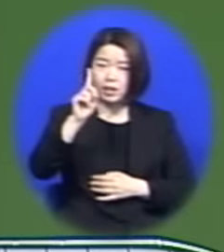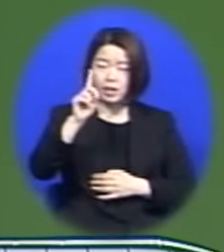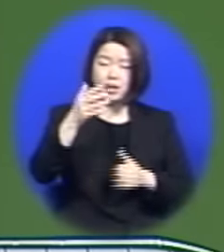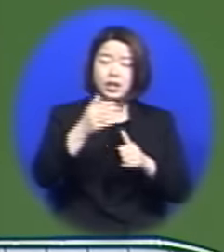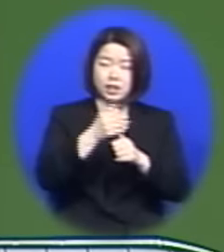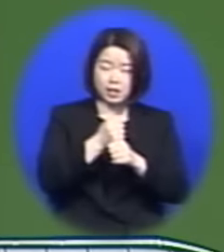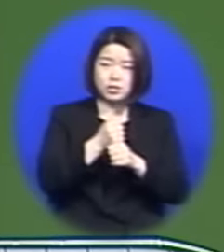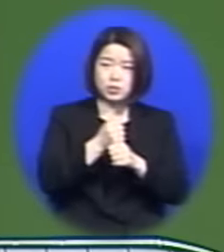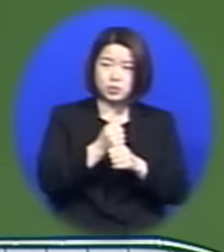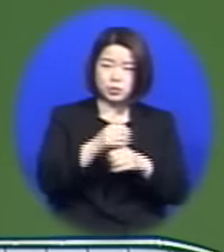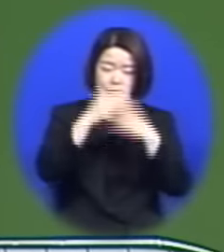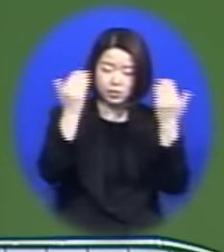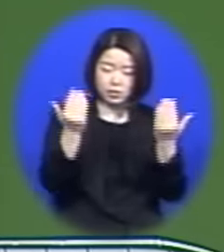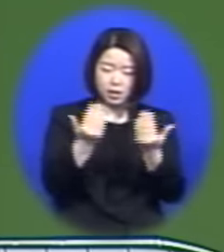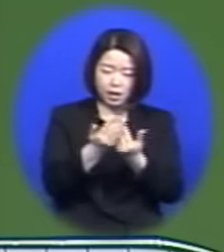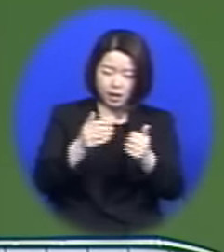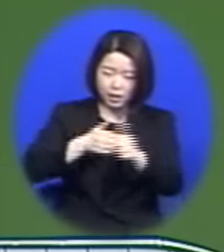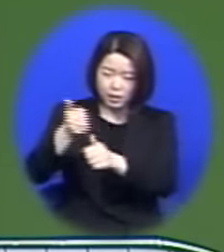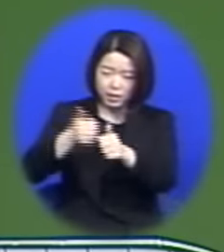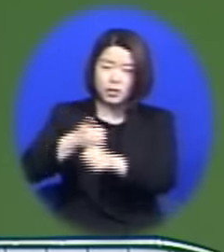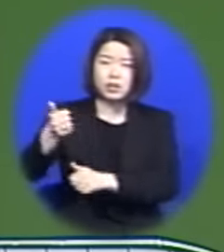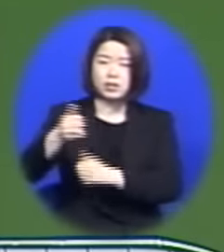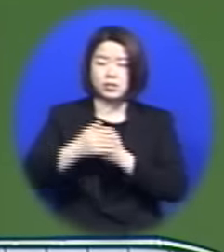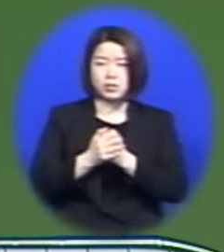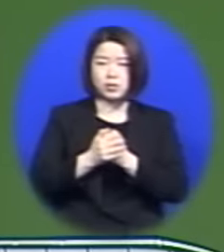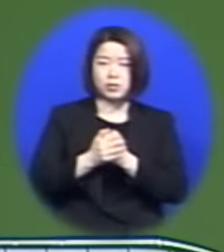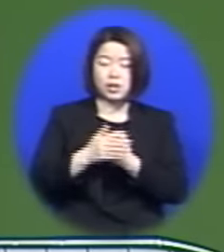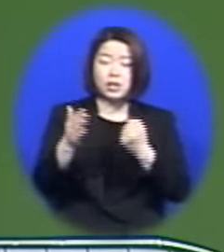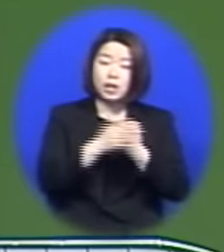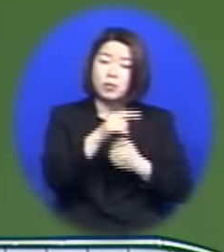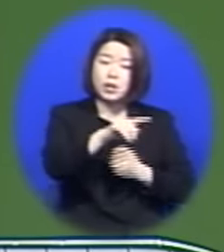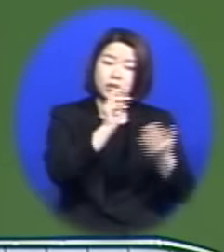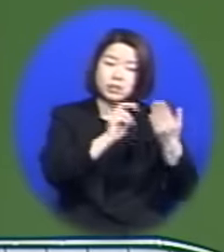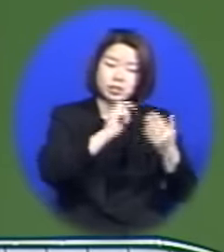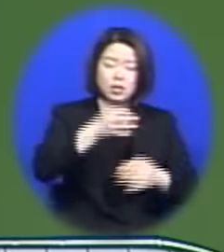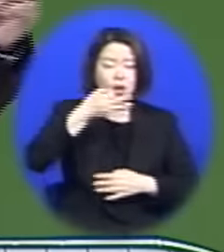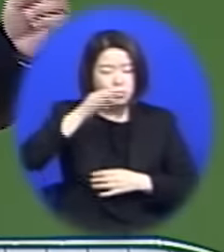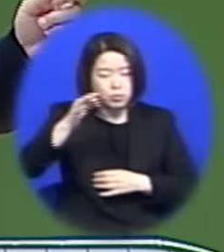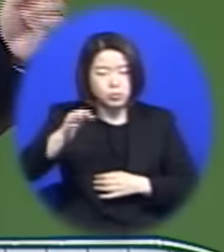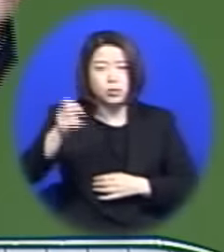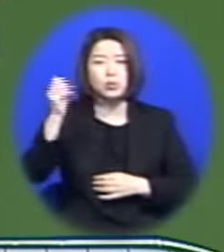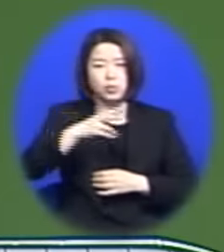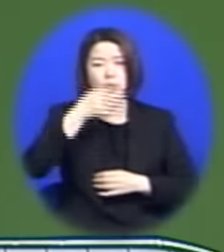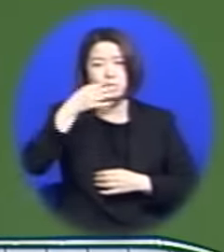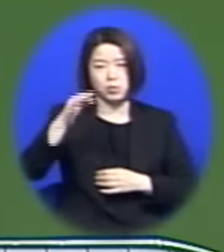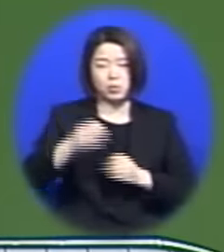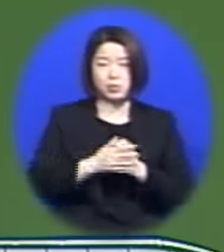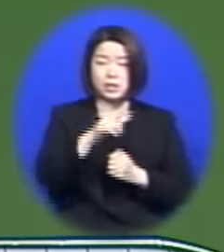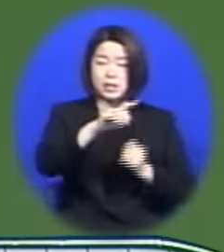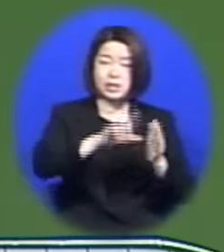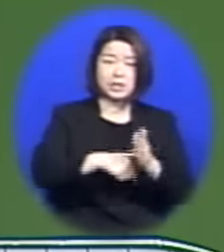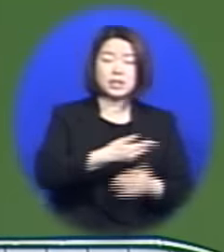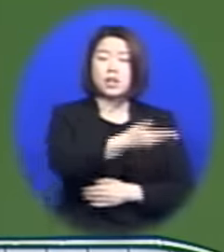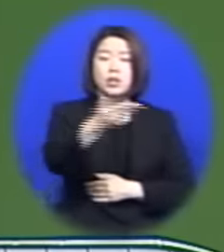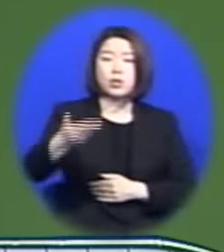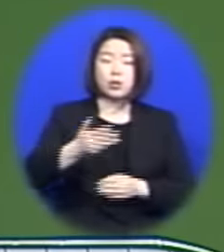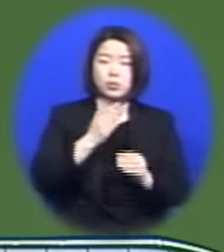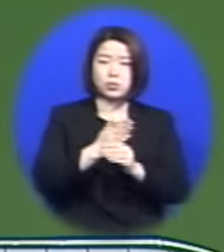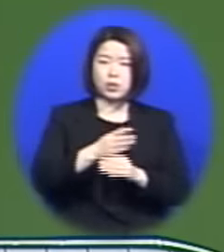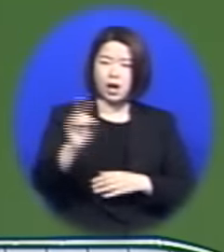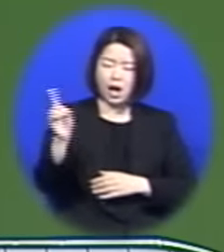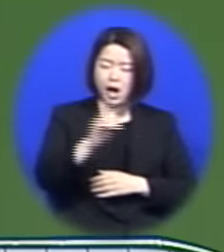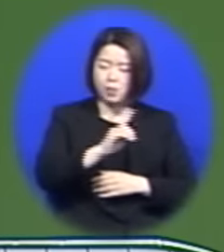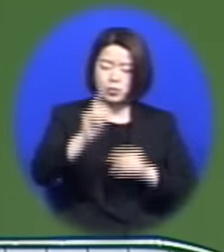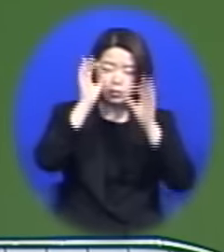나갔어요 그래서 그 찬송을 부르고 또 부르셨던 거 같아요 오늘이 시간에도 여러분 중에도 아무것도 안 보이는